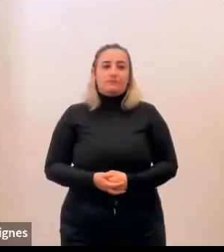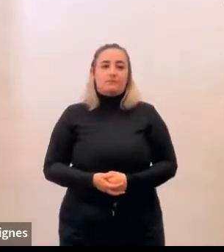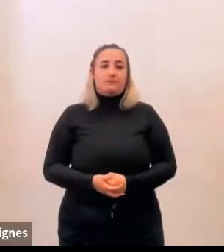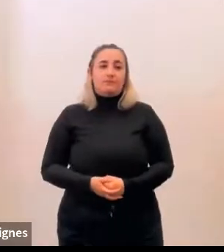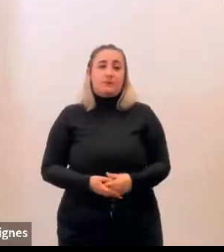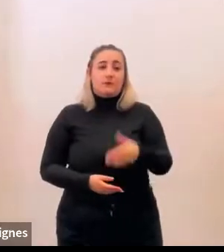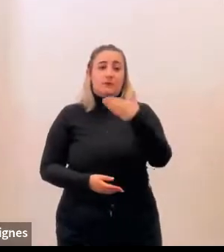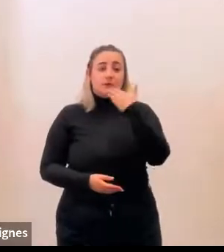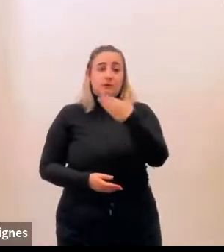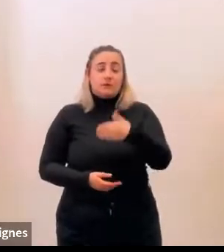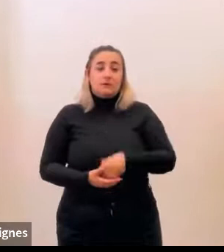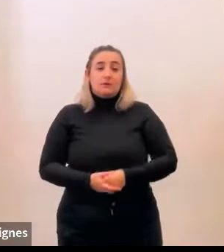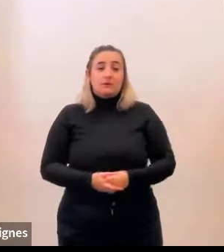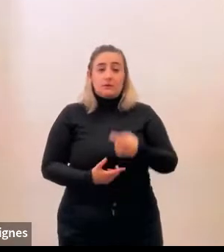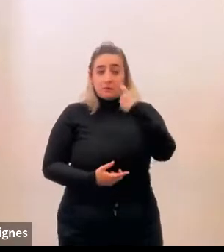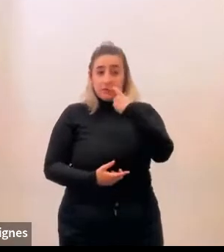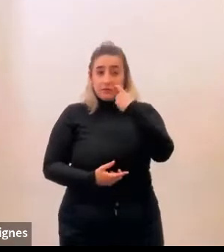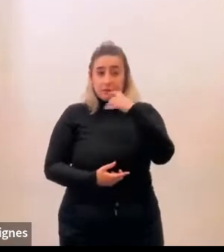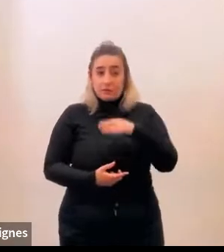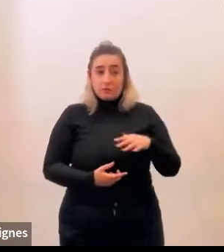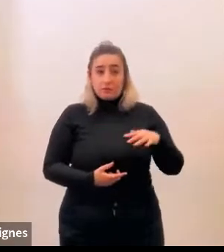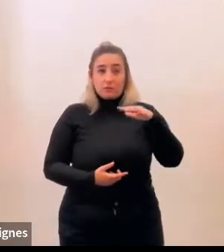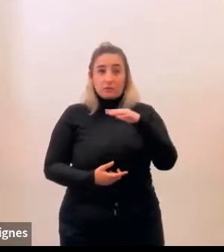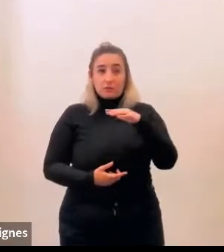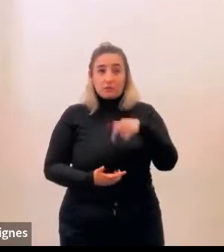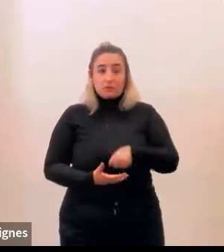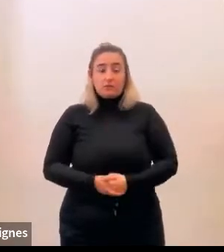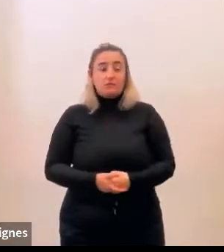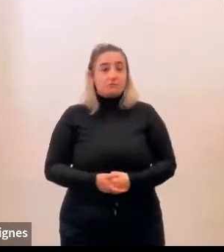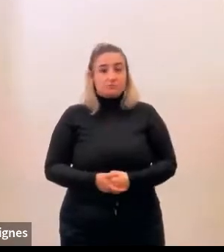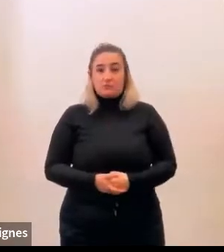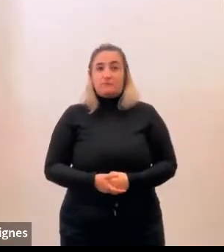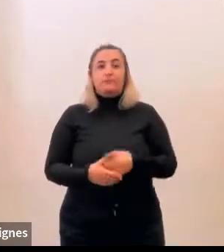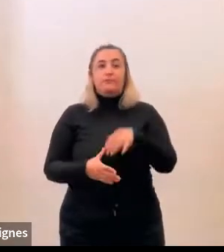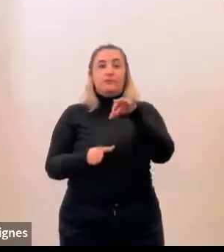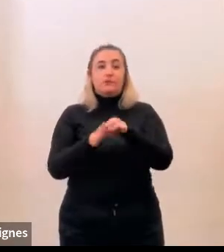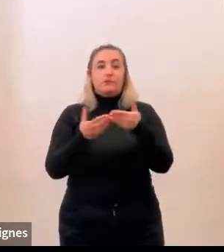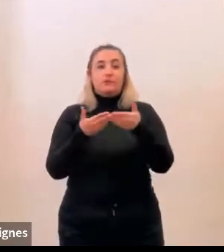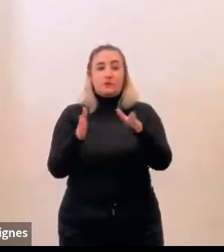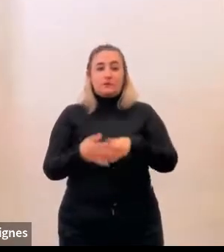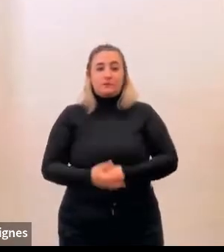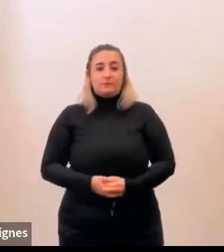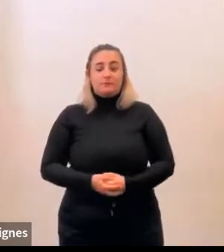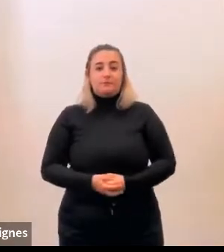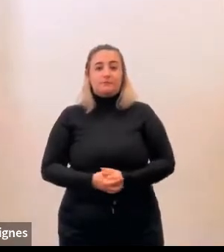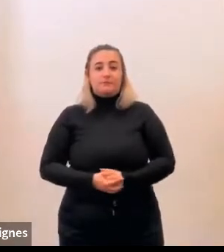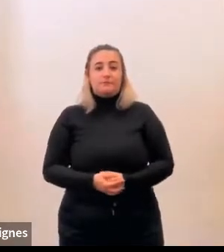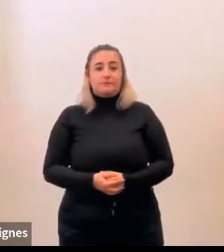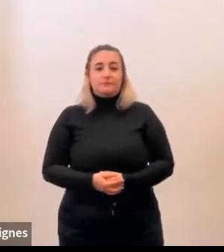Merci. Des observations ? Non, le scrutin est ouvert.